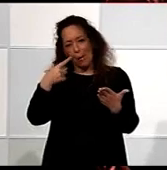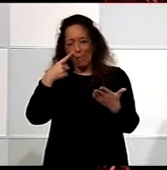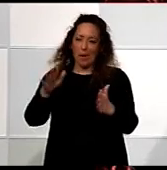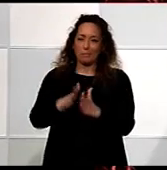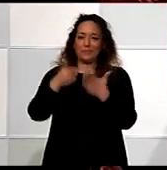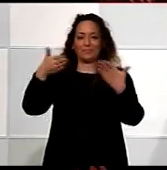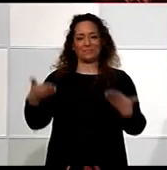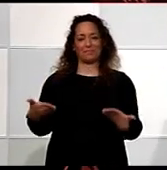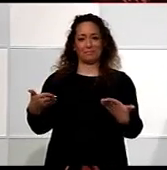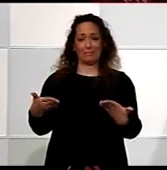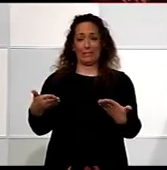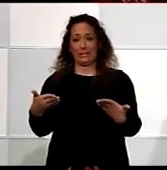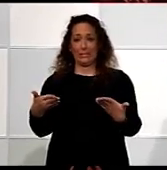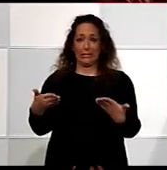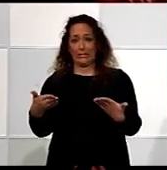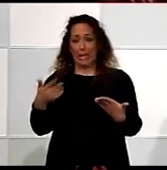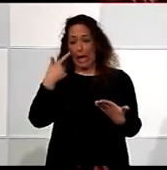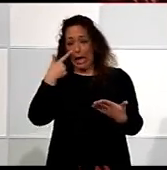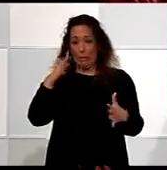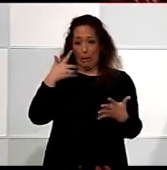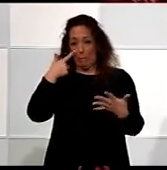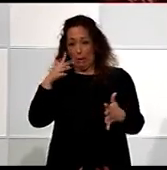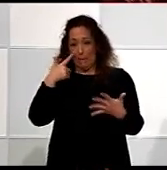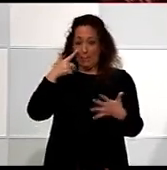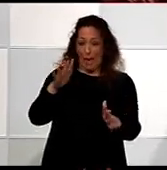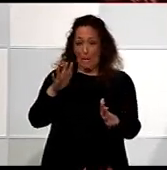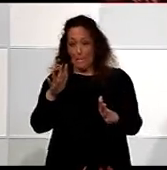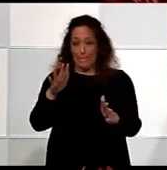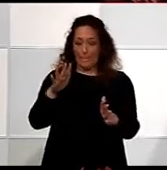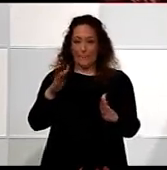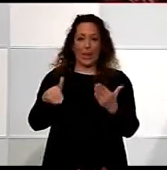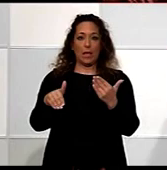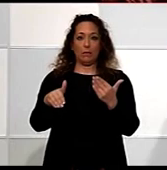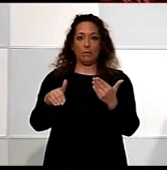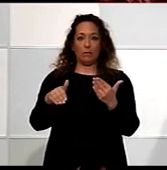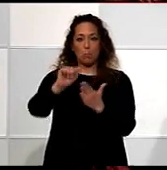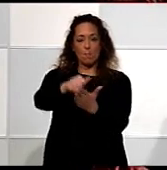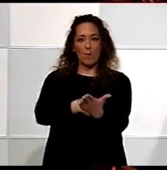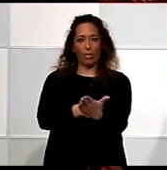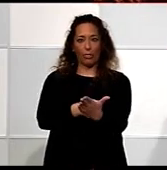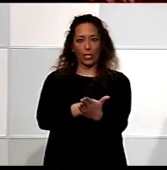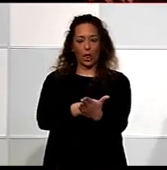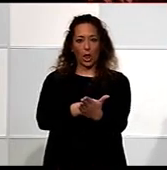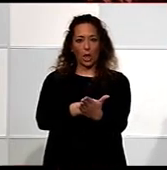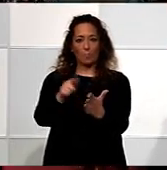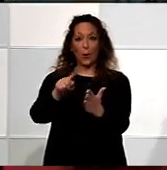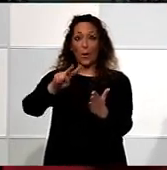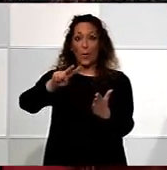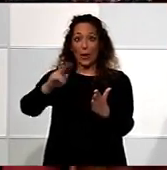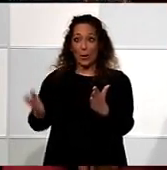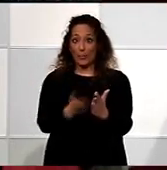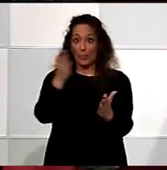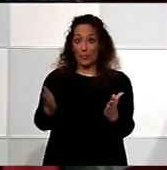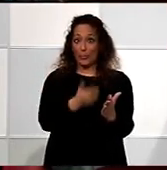va. Per favor, que no hi ha aviam. Nom de Mariona, per favor. Per començar, la primera pàgina està blanca. Sí. Sí, però si passem les següents